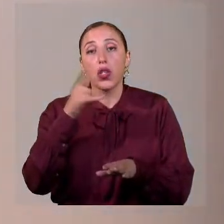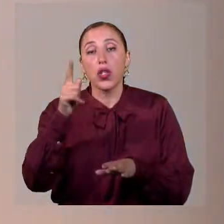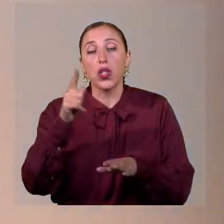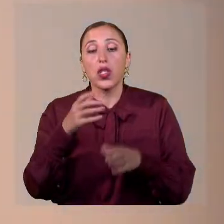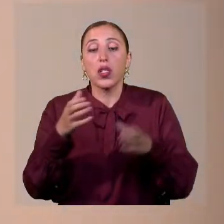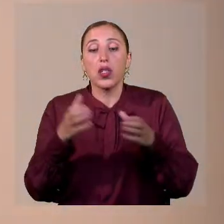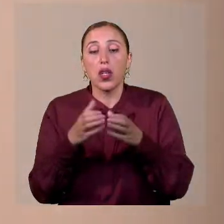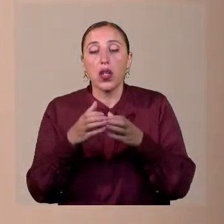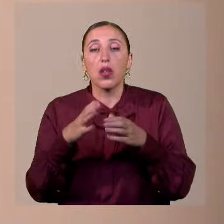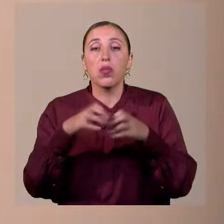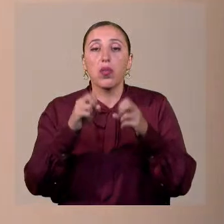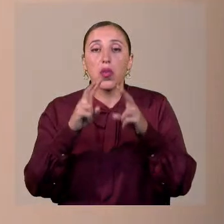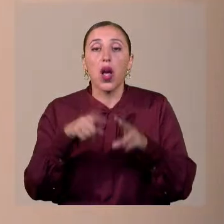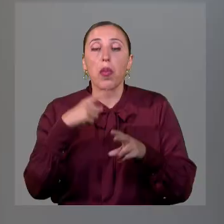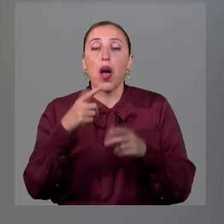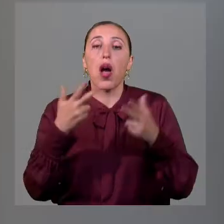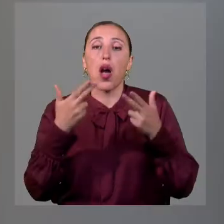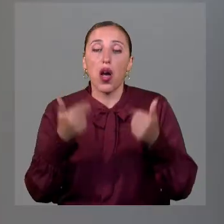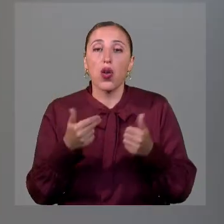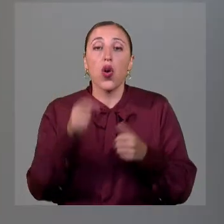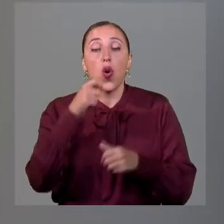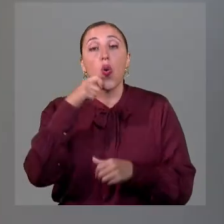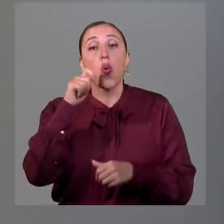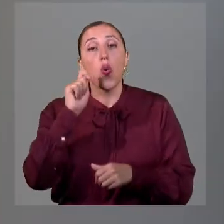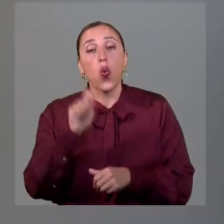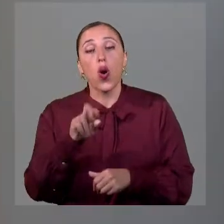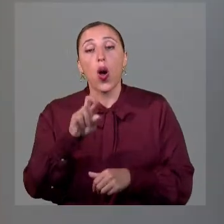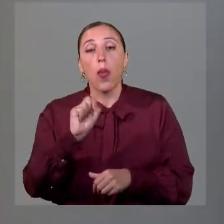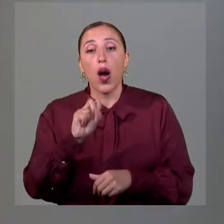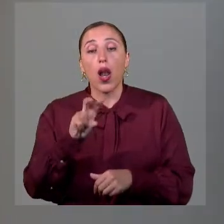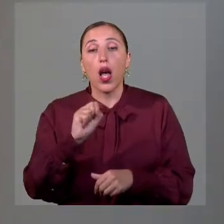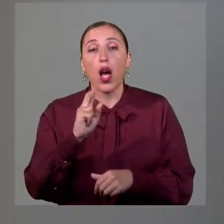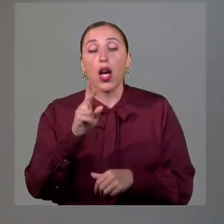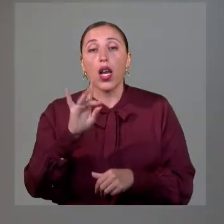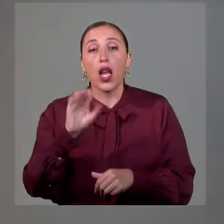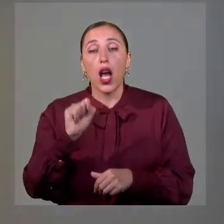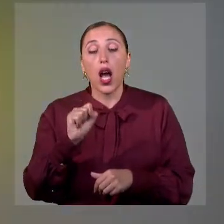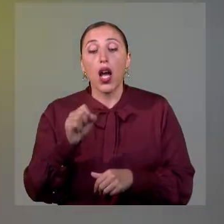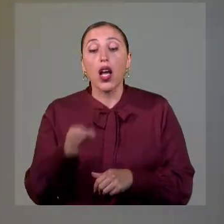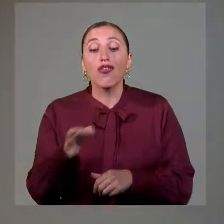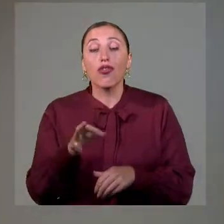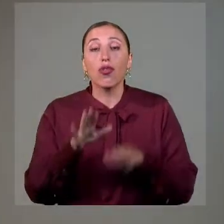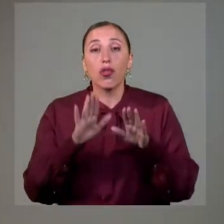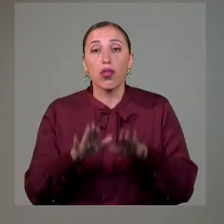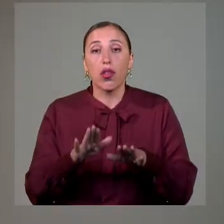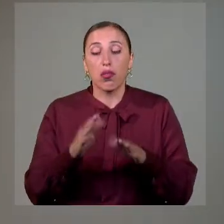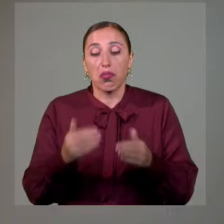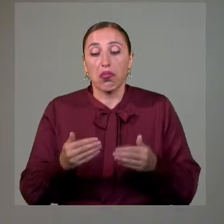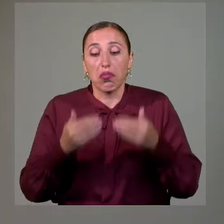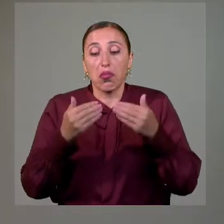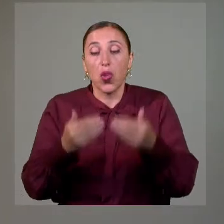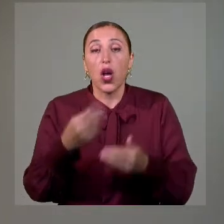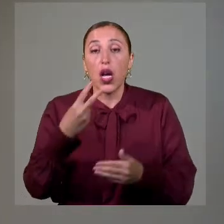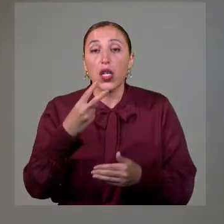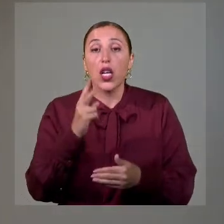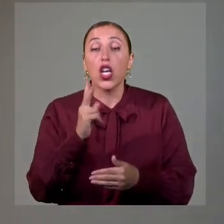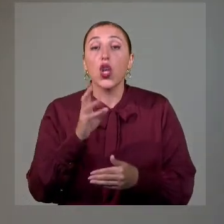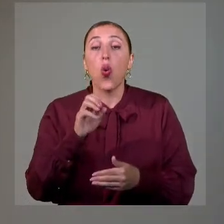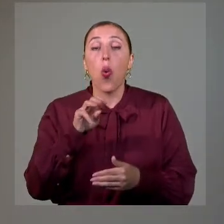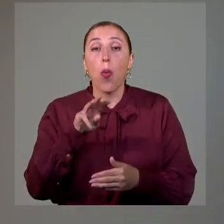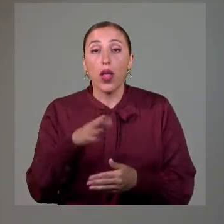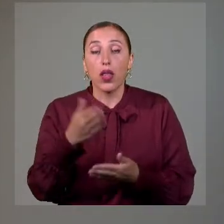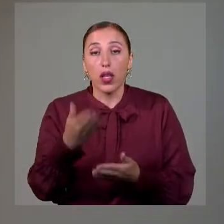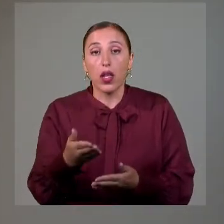փորձագետները, նշելով, թե ուկրաինացիները Բալակլիայի շրջանում կարողացել են առաջ շարժվել մոտ 20 կիլոմետր և հետ գրավել մոտ